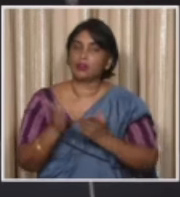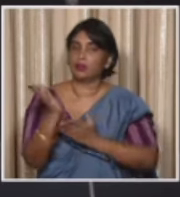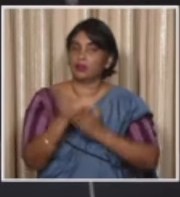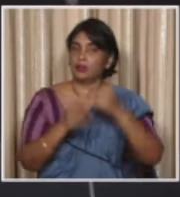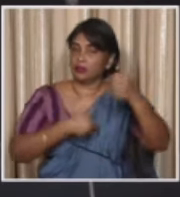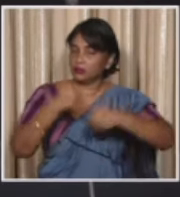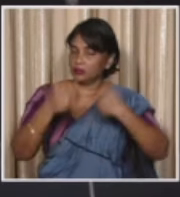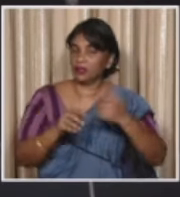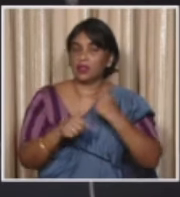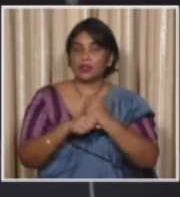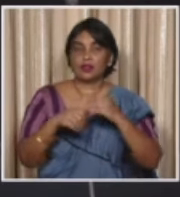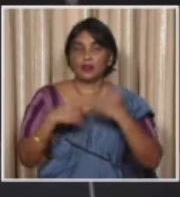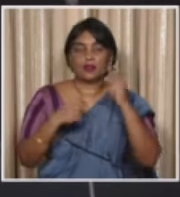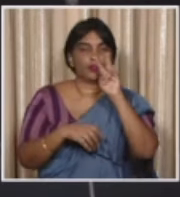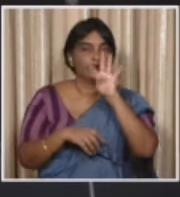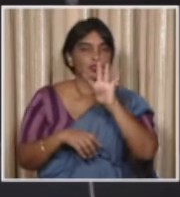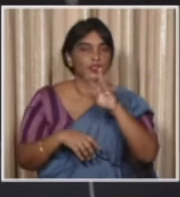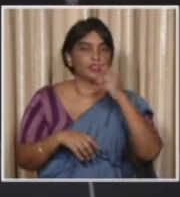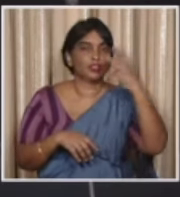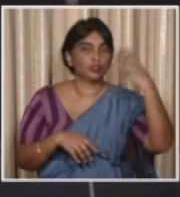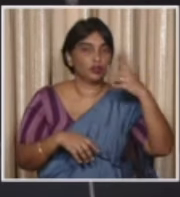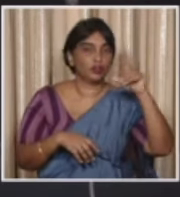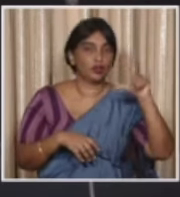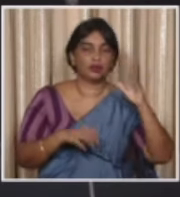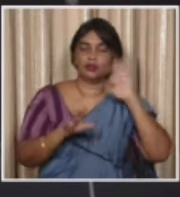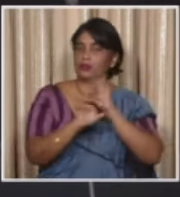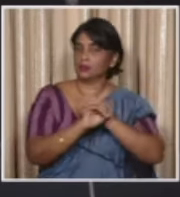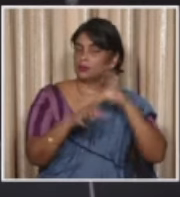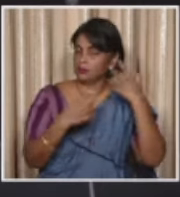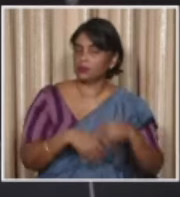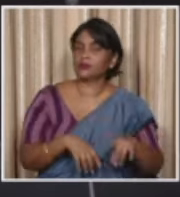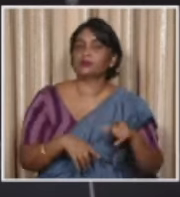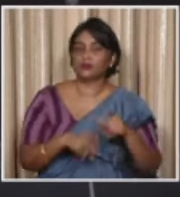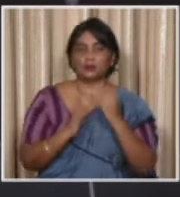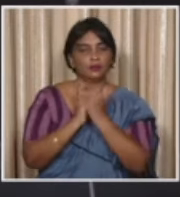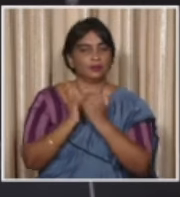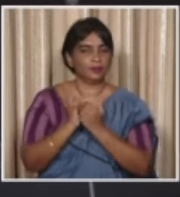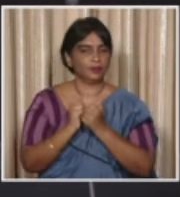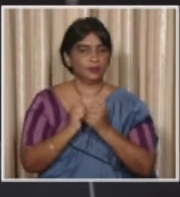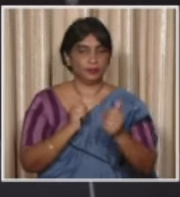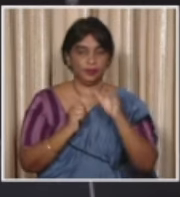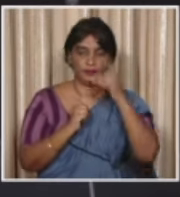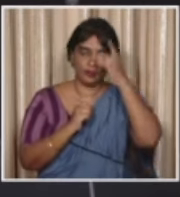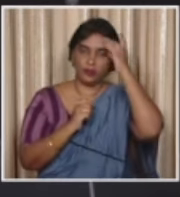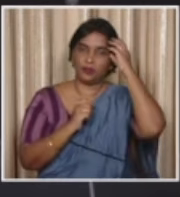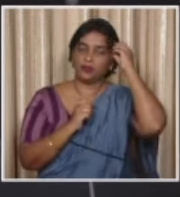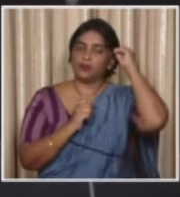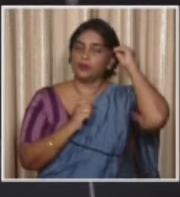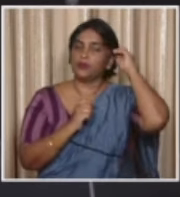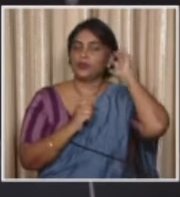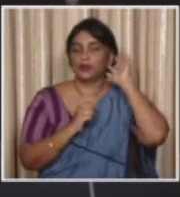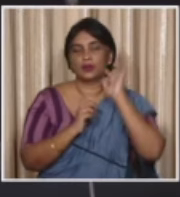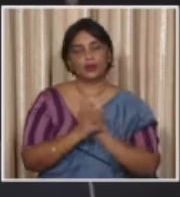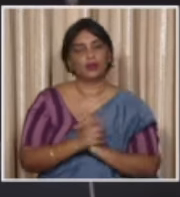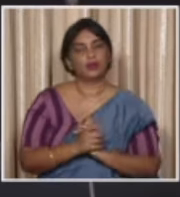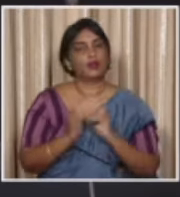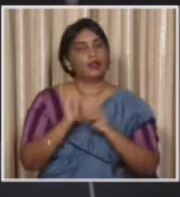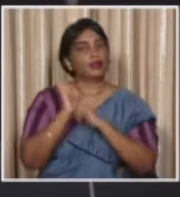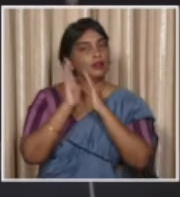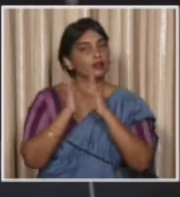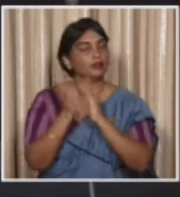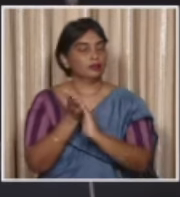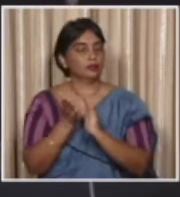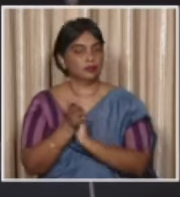කැඳවලා ගැසට් නිවේදන 24/3/7 වෙනි දින පළ කරලා තිනවා. පරිපාටිය ක්‍රියාත්මක කිරීමට නියමිතව තිබෙනවා. පුස්තකාල